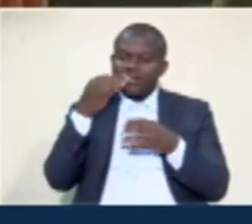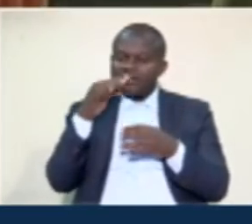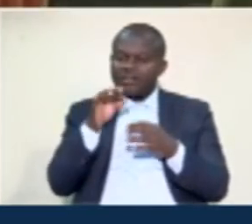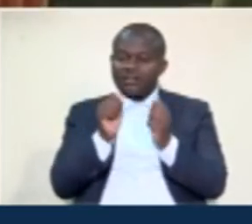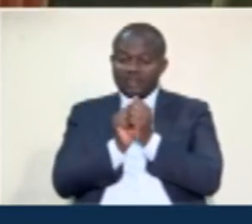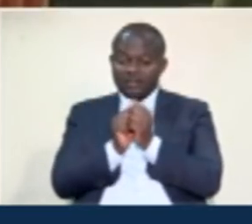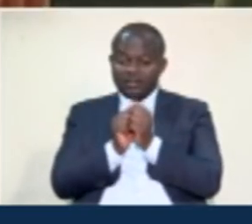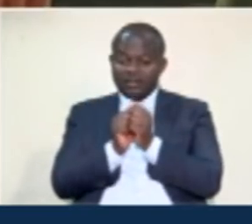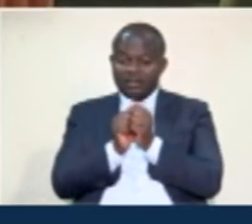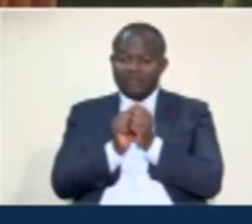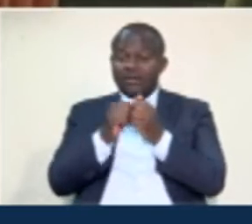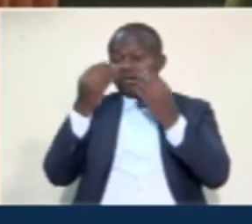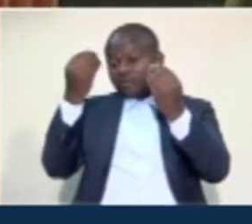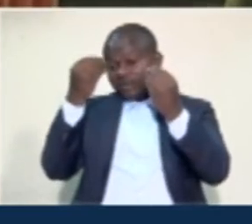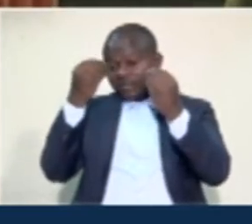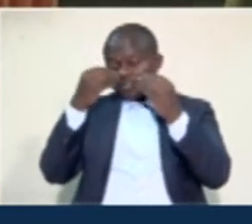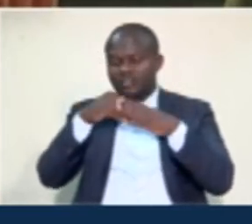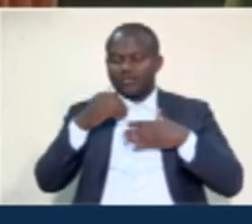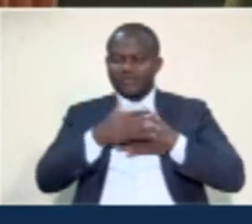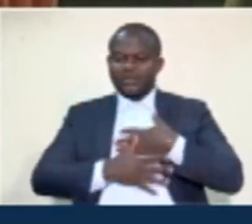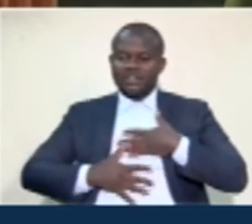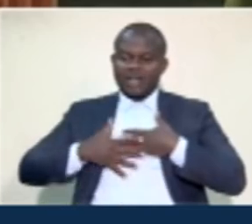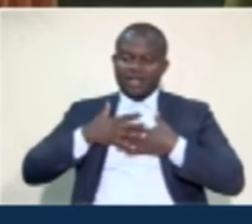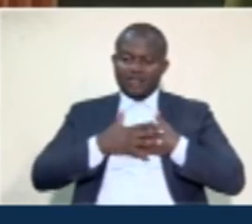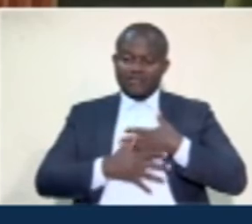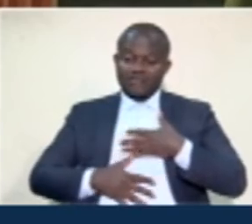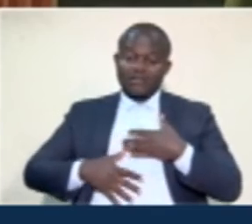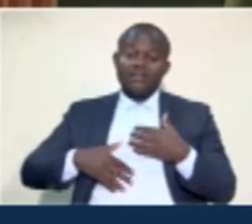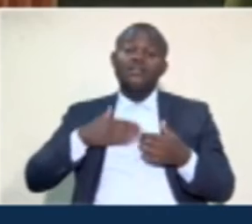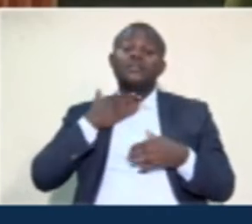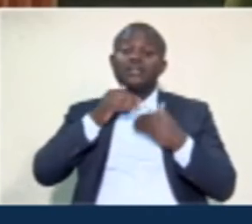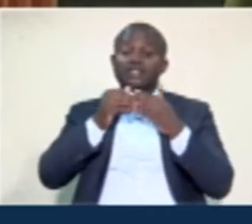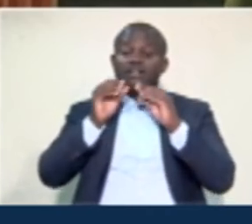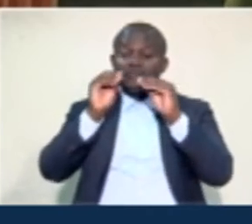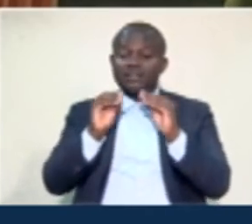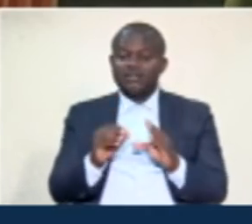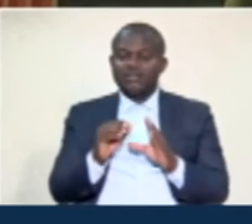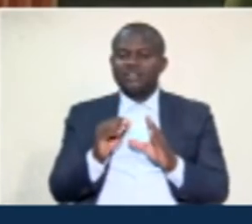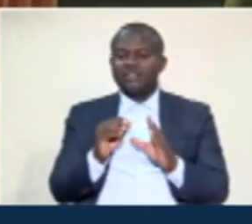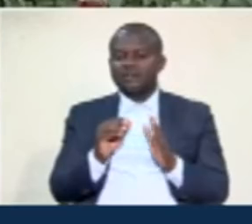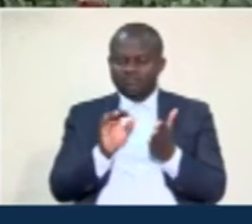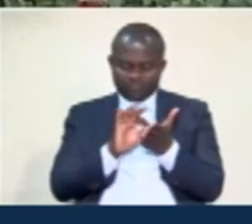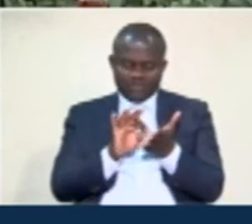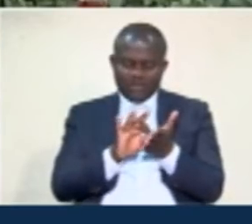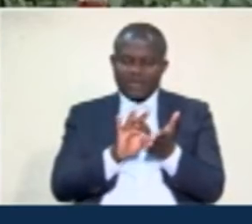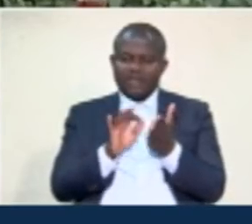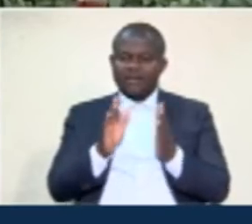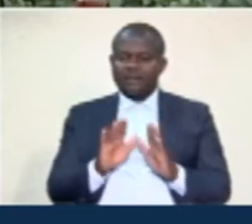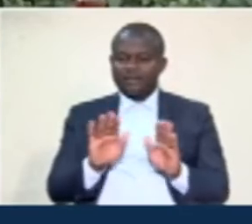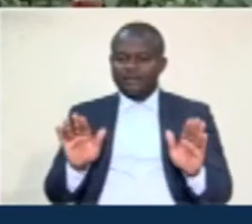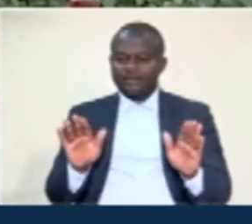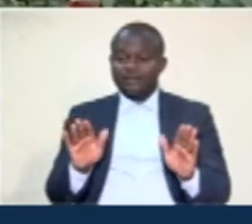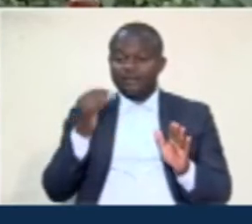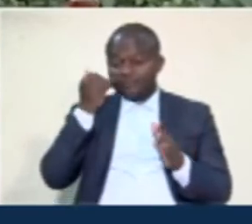ariko ntibatwigisha ibyigisho by'ubusayansi, bagashaka ko abo bigisha bakababera abakarani gusa. Iyo uganira